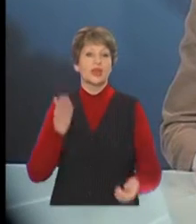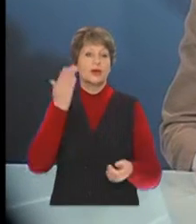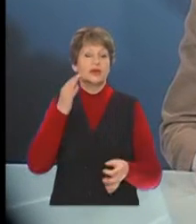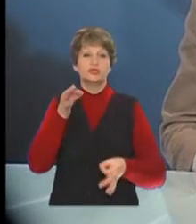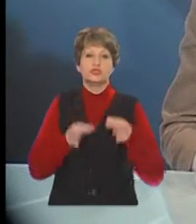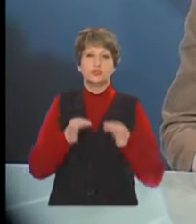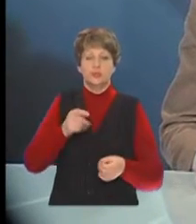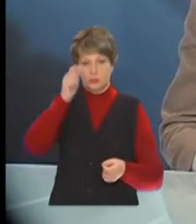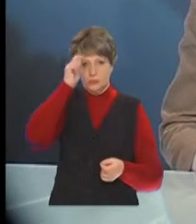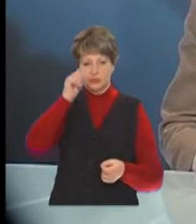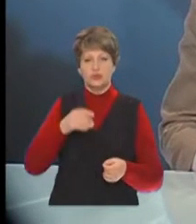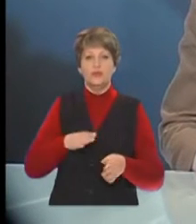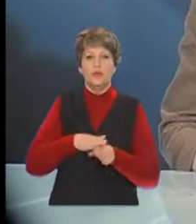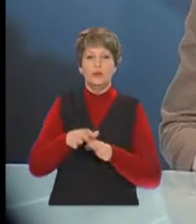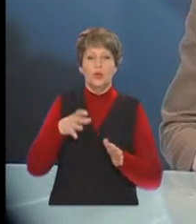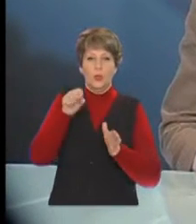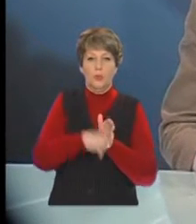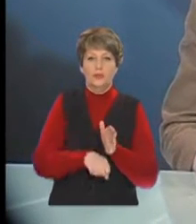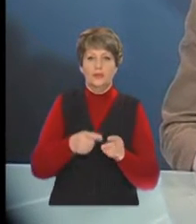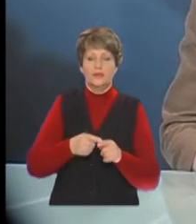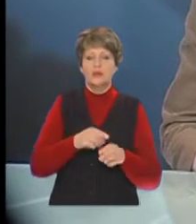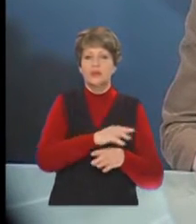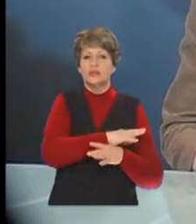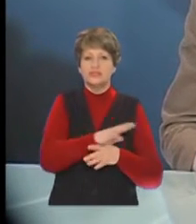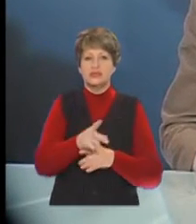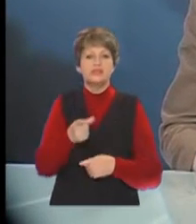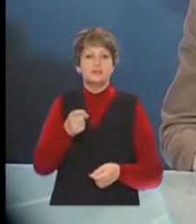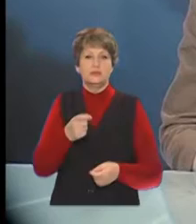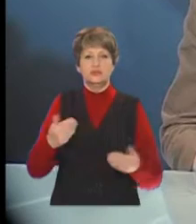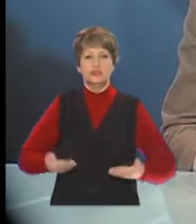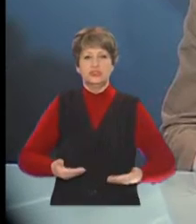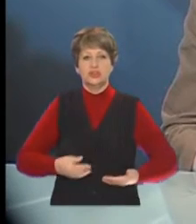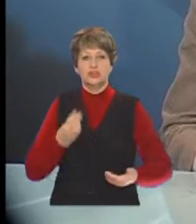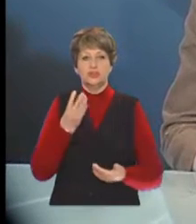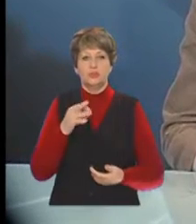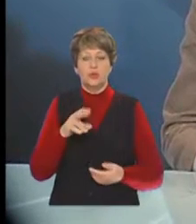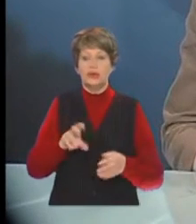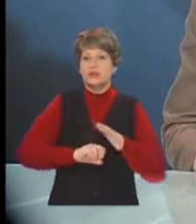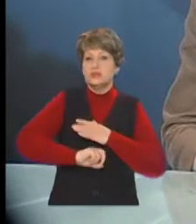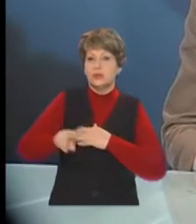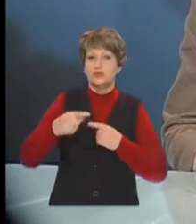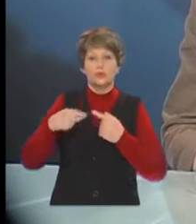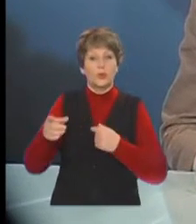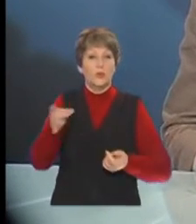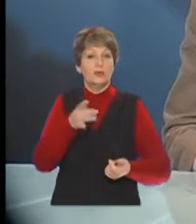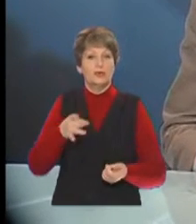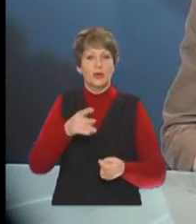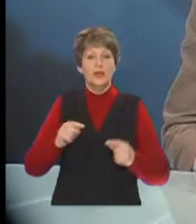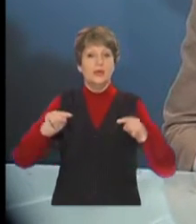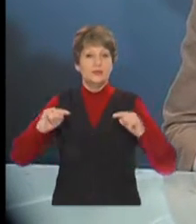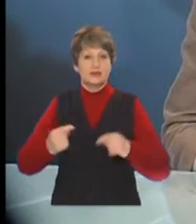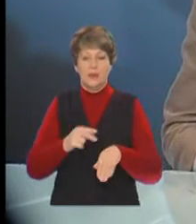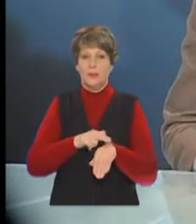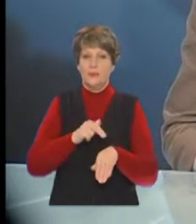Раніше судимий чоловік скоїв вбивство. Зловмисник розстріляв з пістолета жителя Шполянщини та втік до іншого району. При